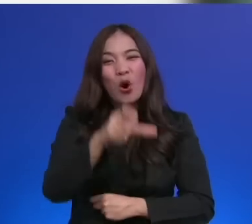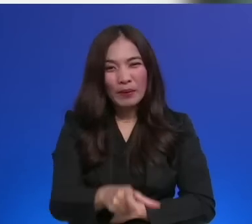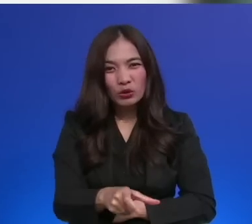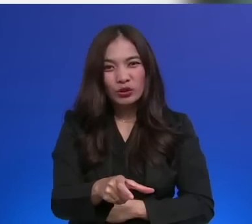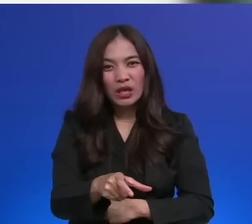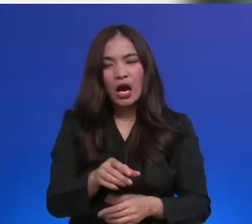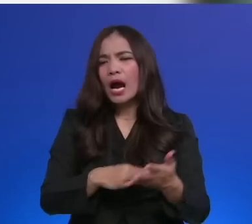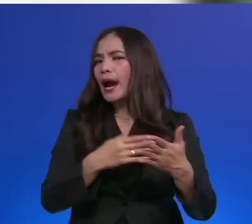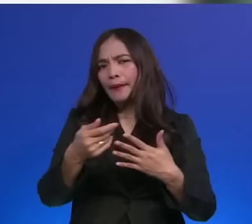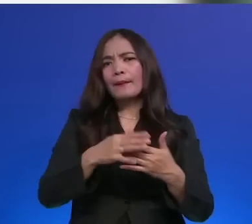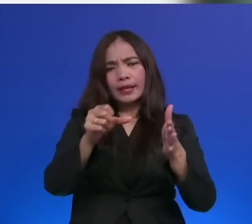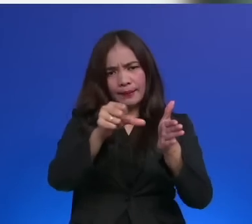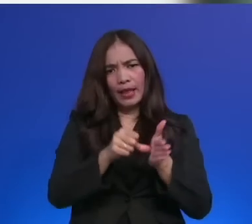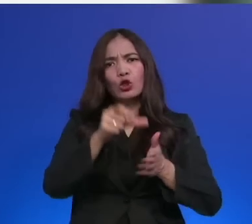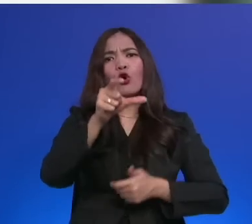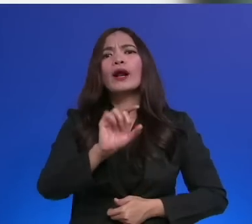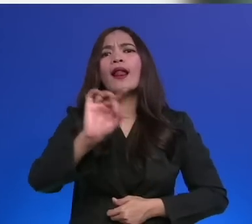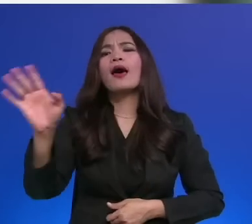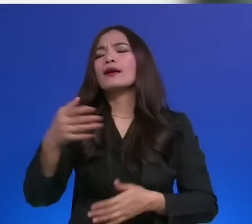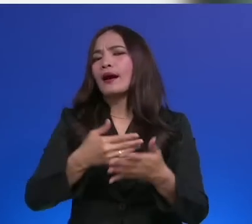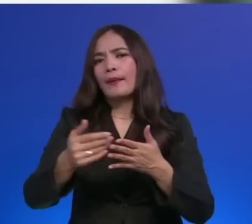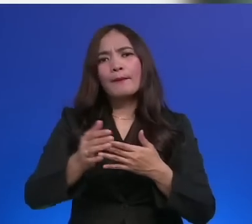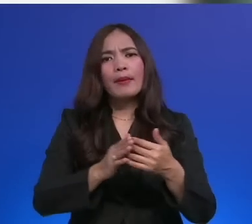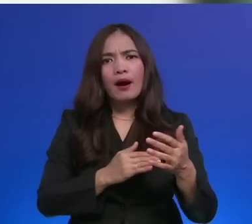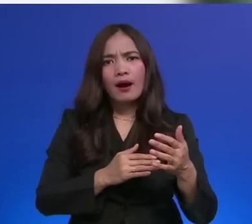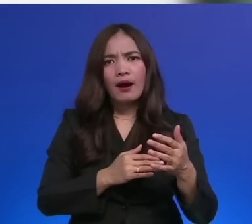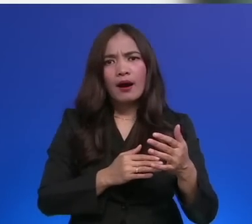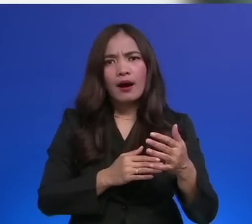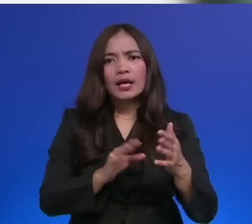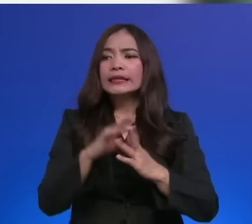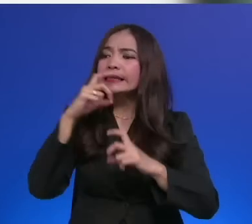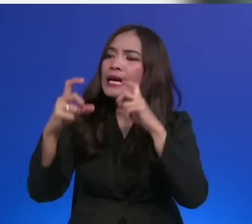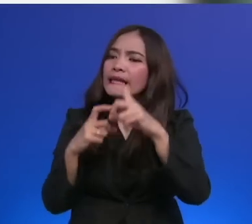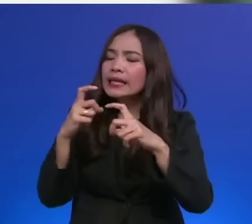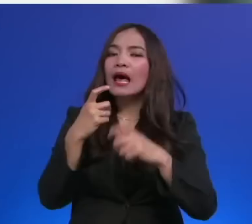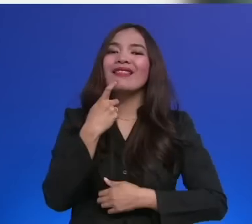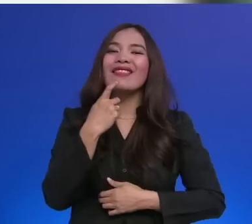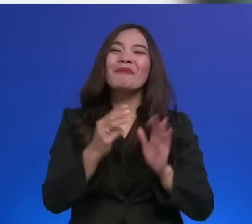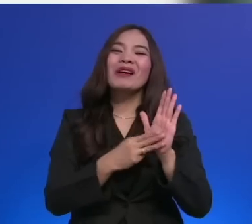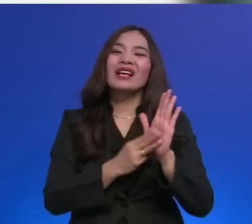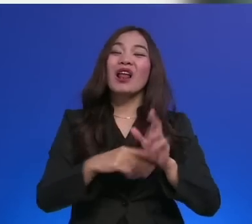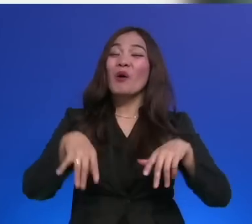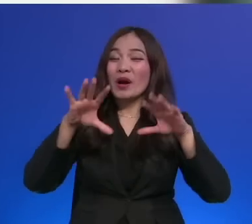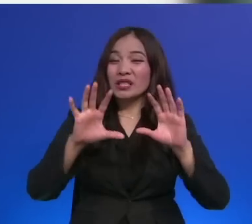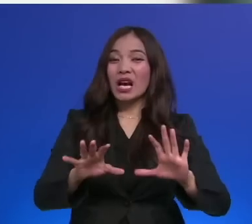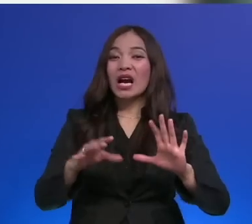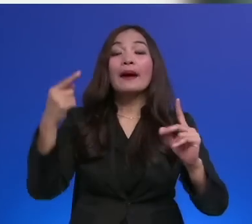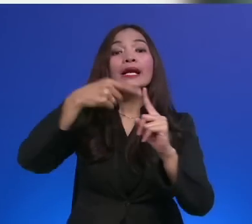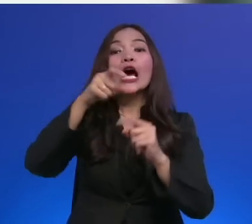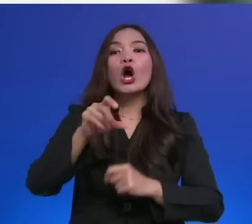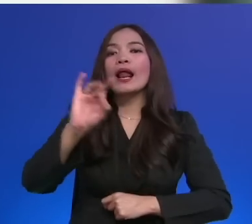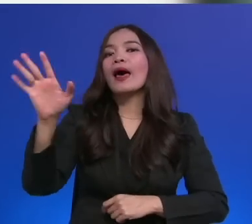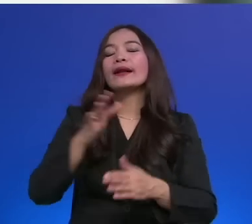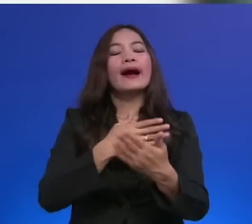oleh seseorang, tidak salah datang sharing masalah, berbagi masalah dengan orang, tidak